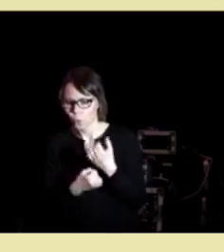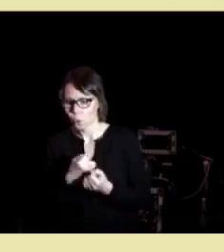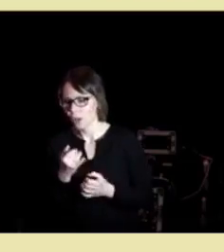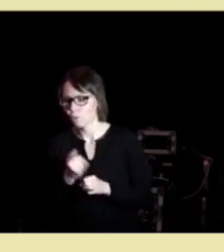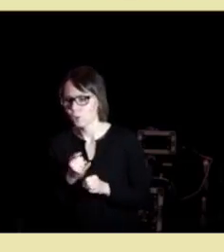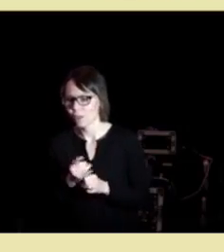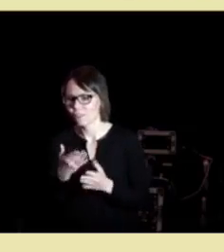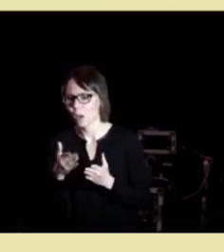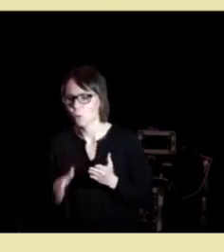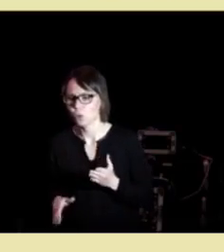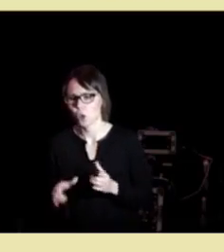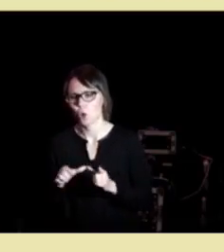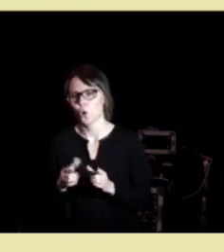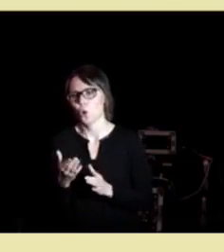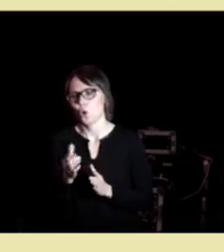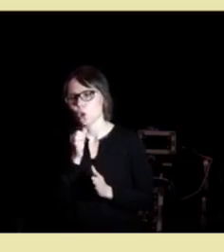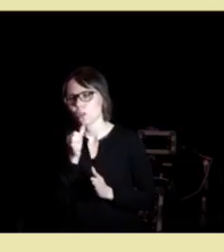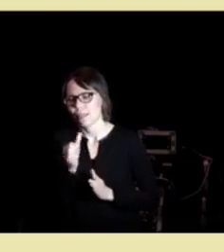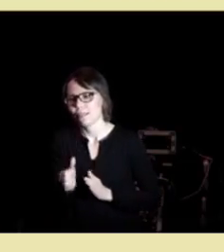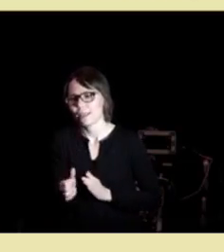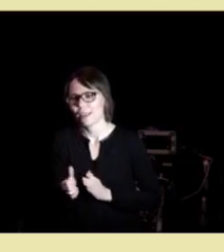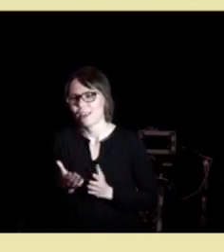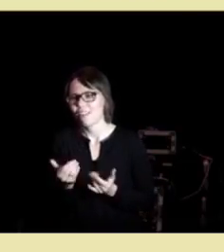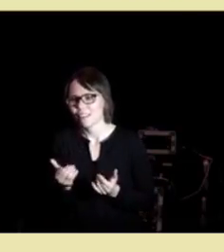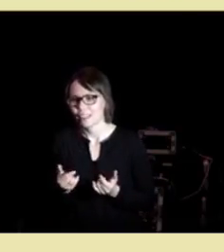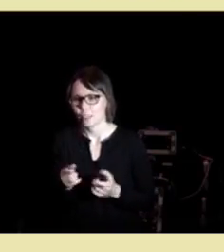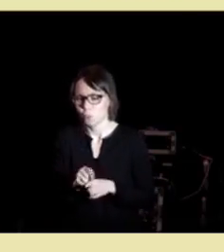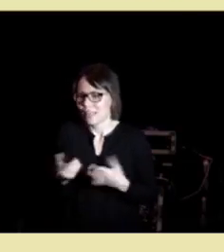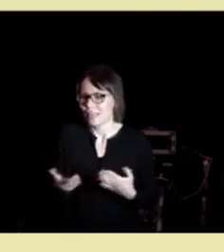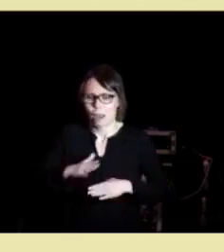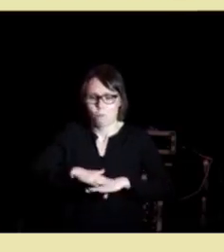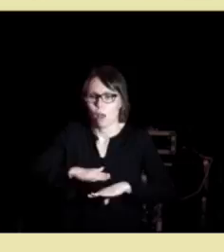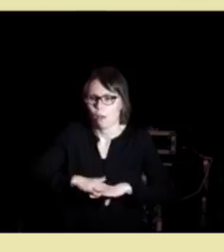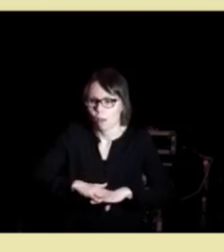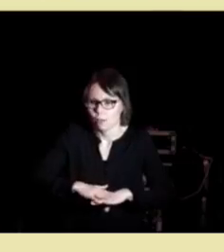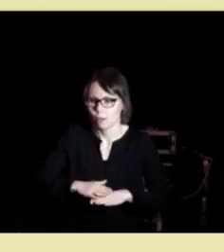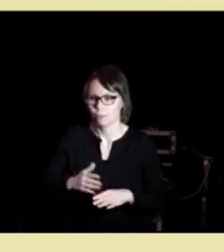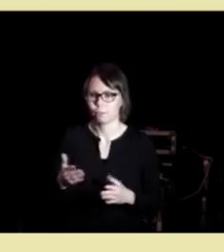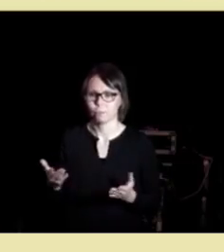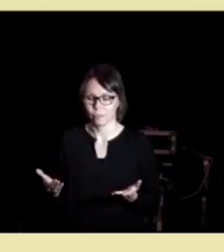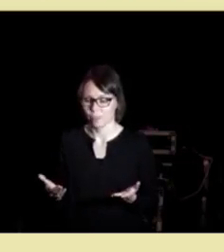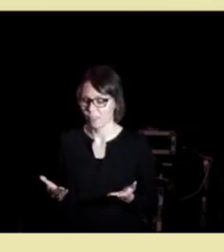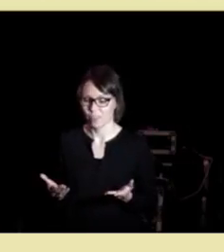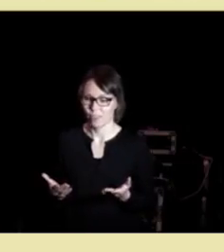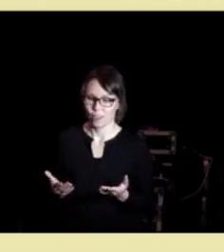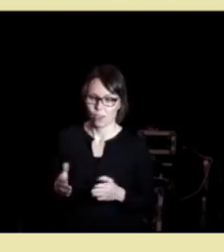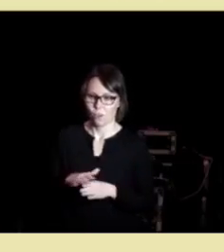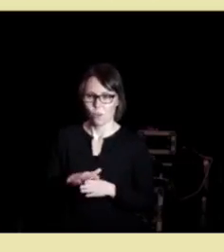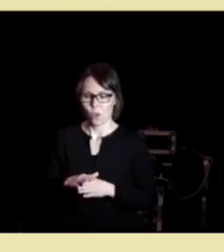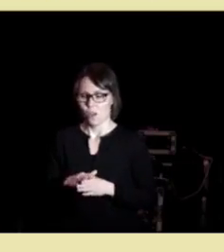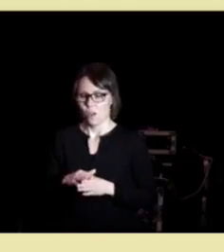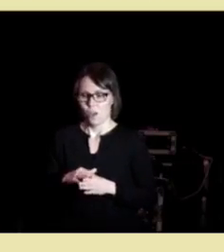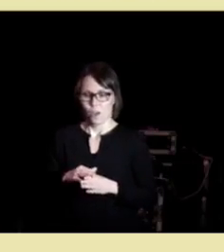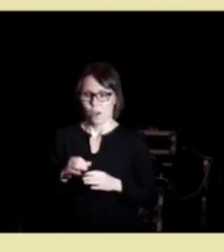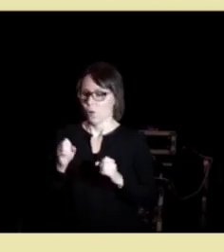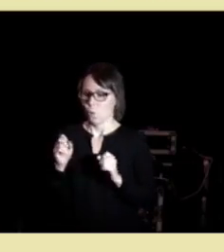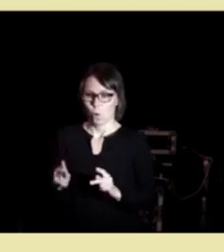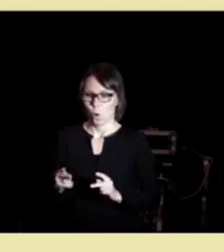bort den unødvendige ventingen, den som ikke planlagt. Det jo ikke noe ålreit at man blir utsatt for